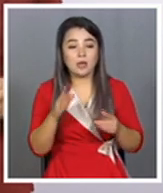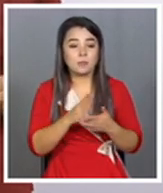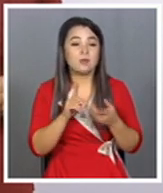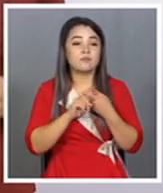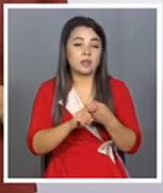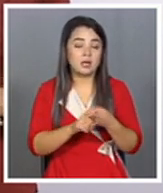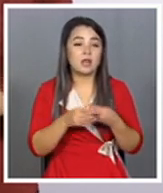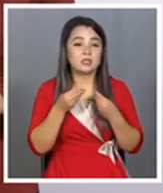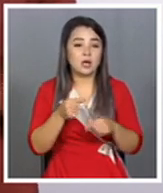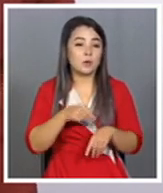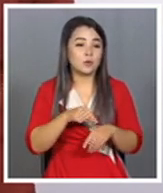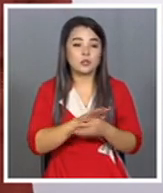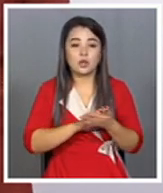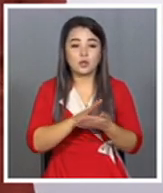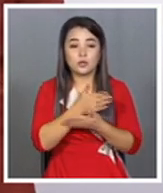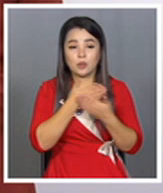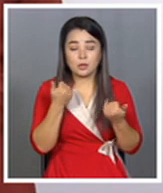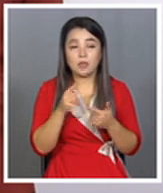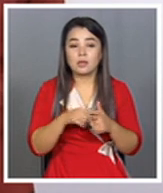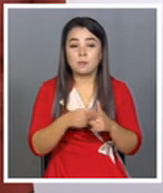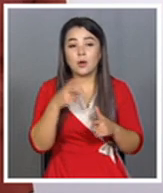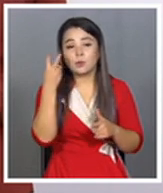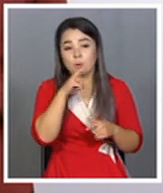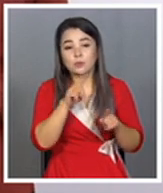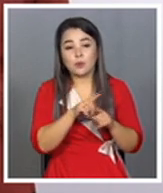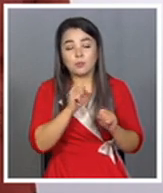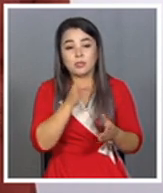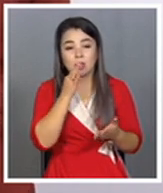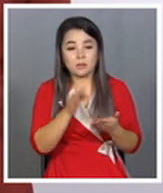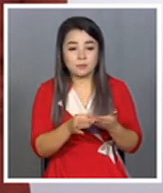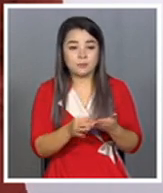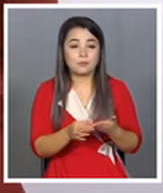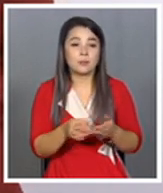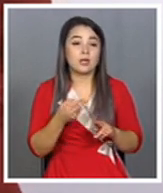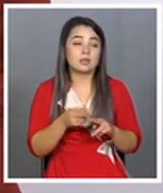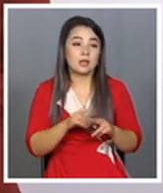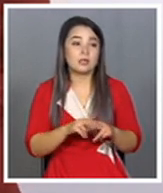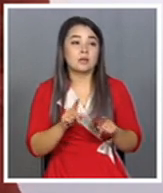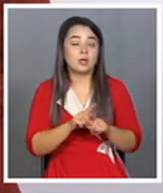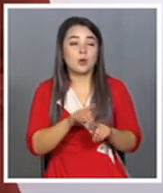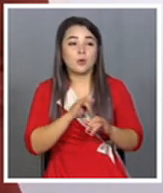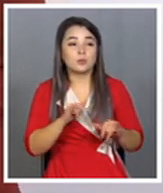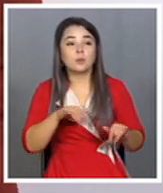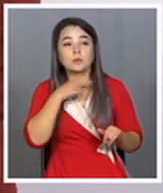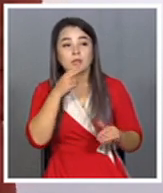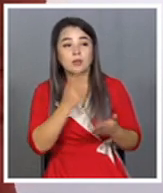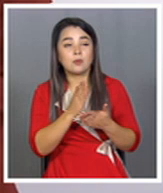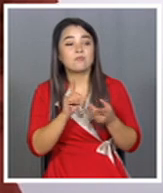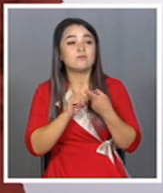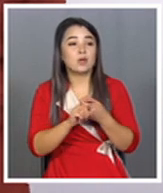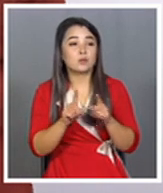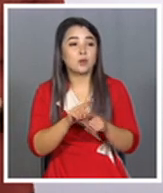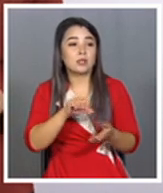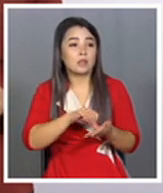әсері сезілмей немесе көрінбей қалуы мүмкін. Сел тәрізді көбею кезеңінде вирустық